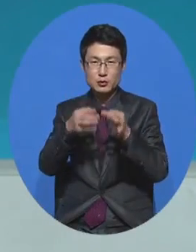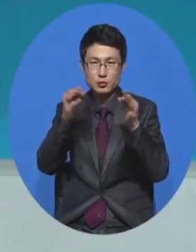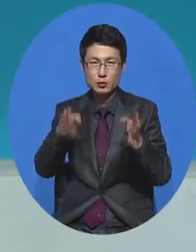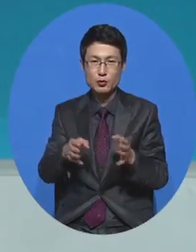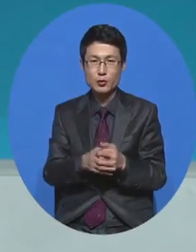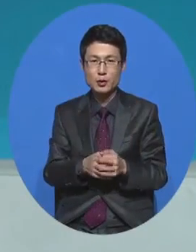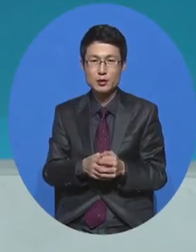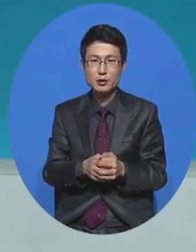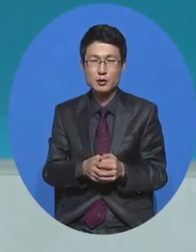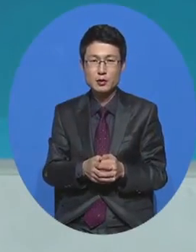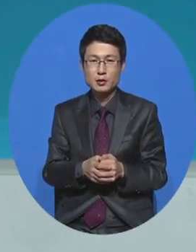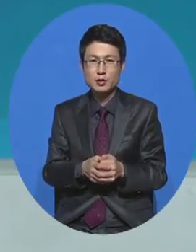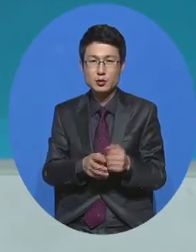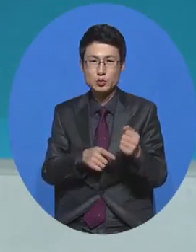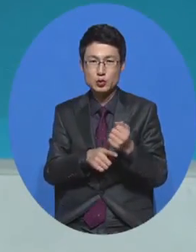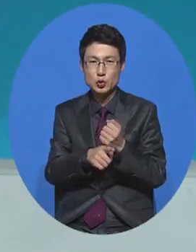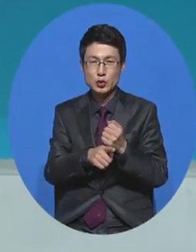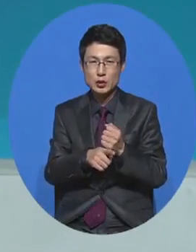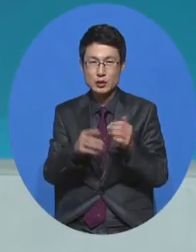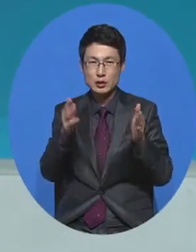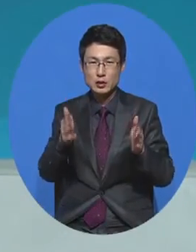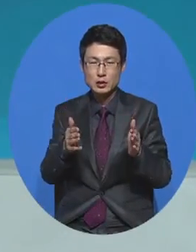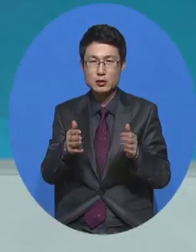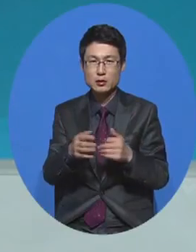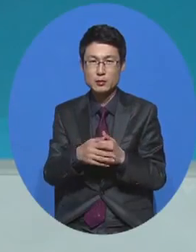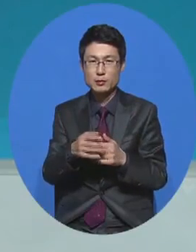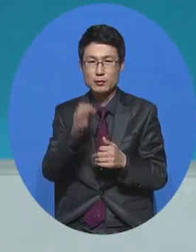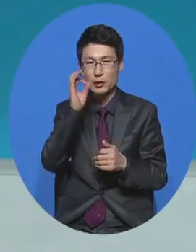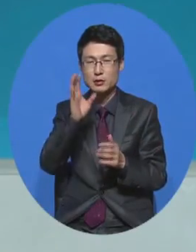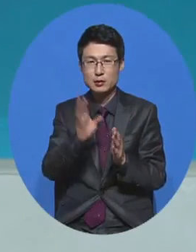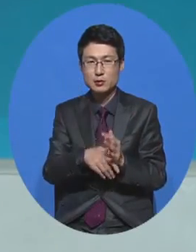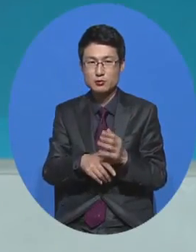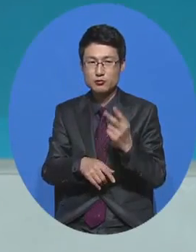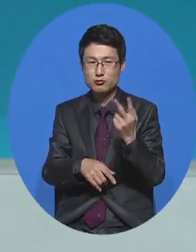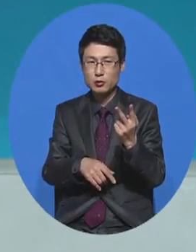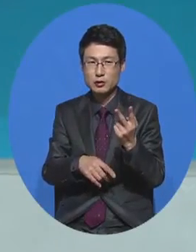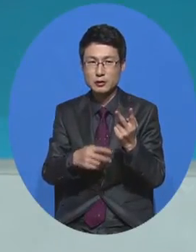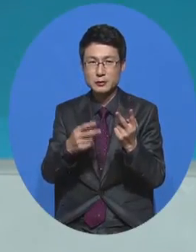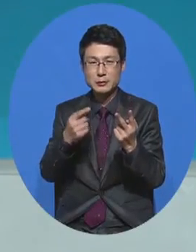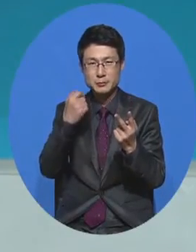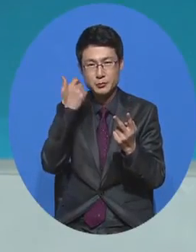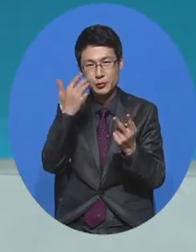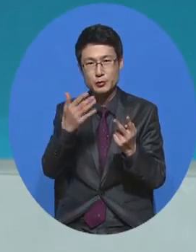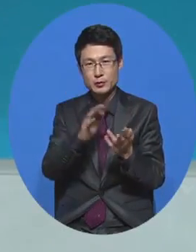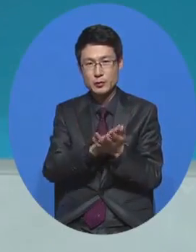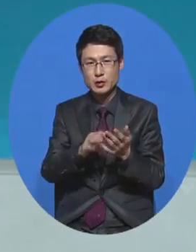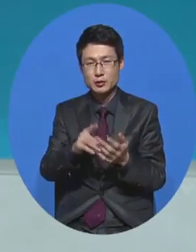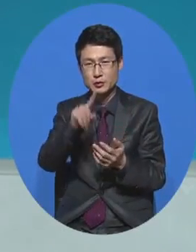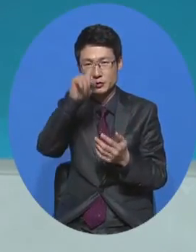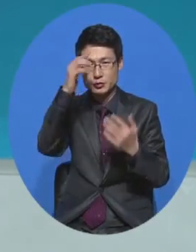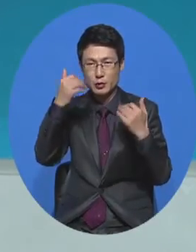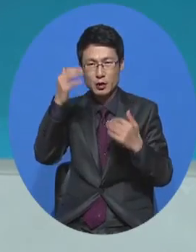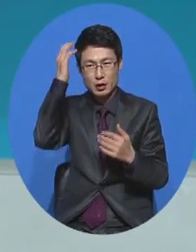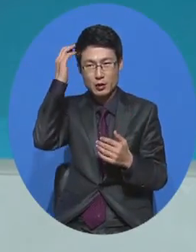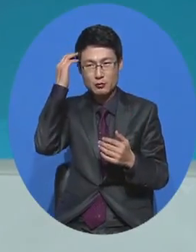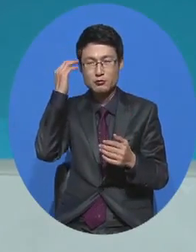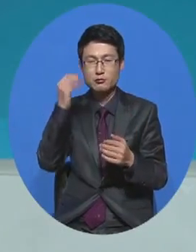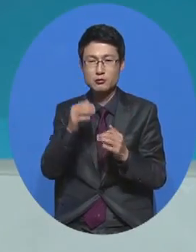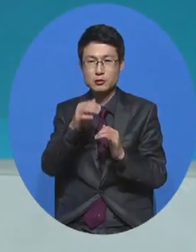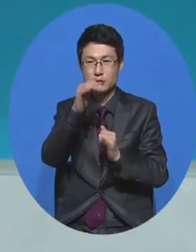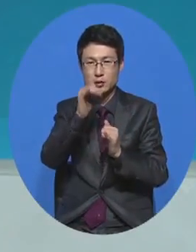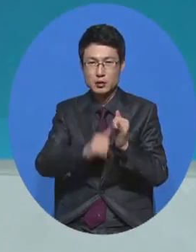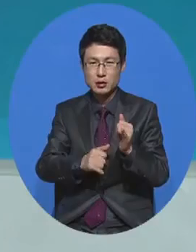치뤄진 그 조사 기관 을 가지고 두 가지 측면을 조사를 해봤는데 정부의 한국사 교과서